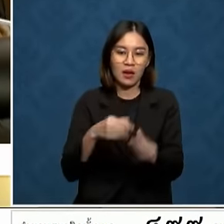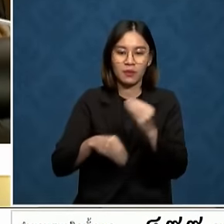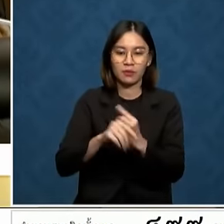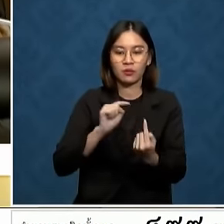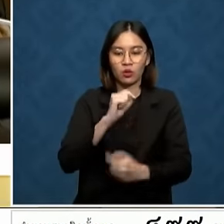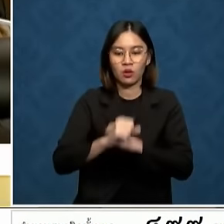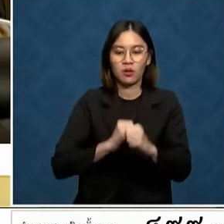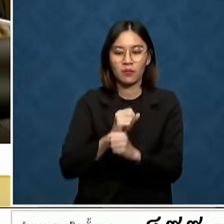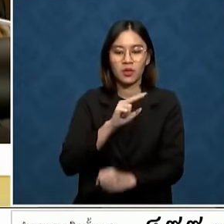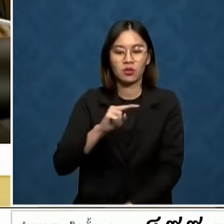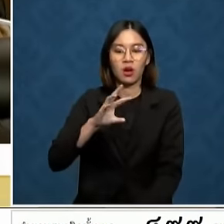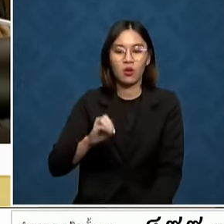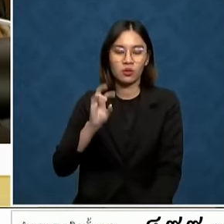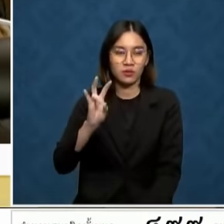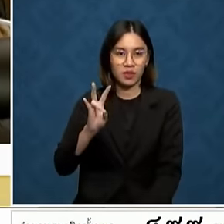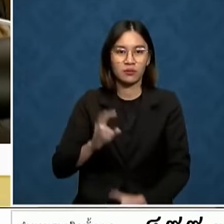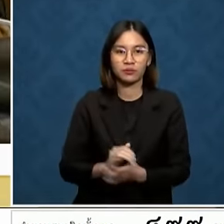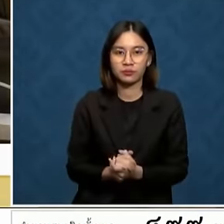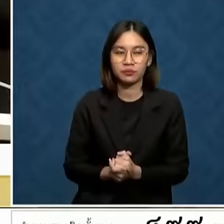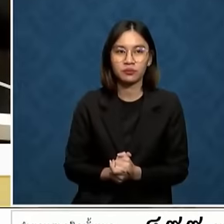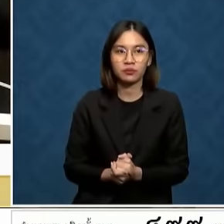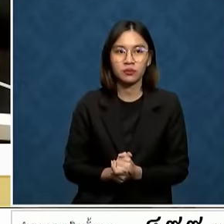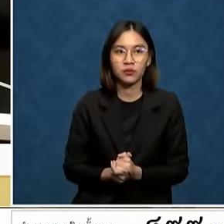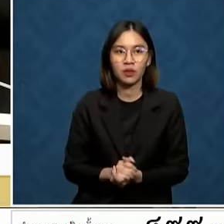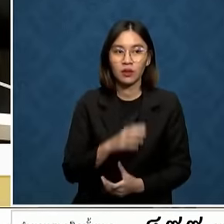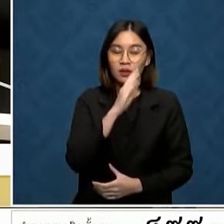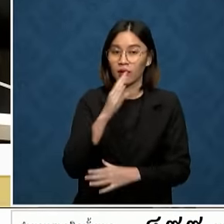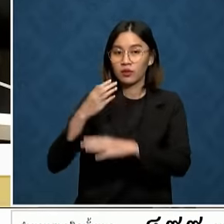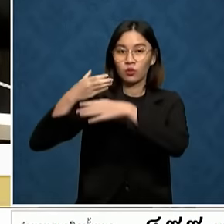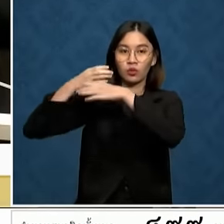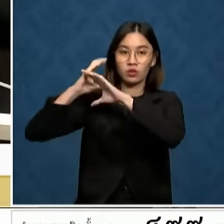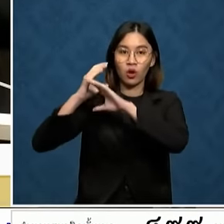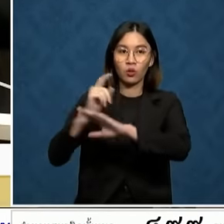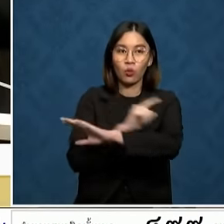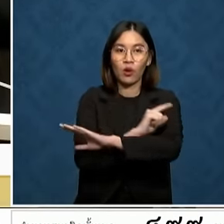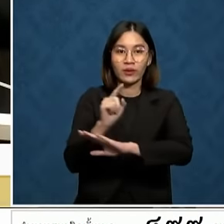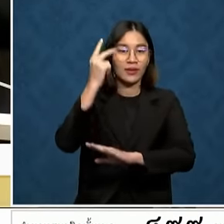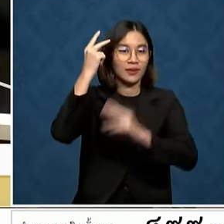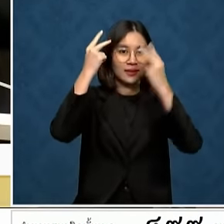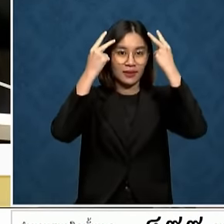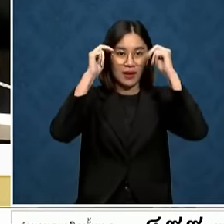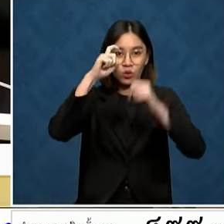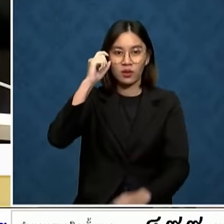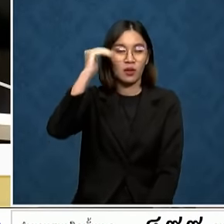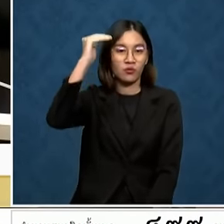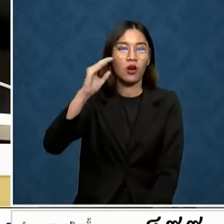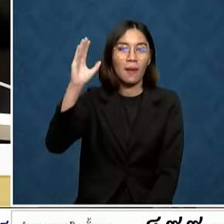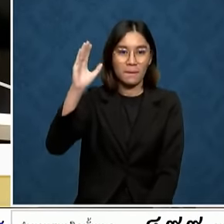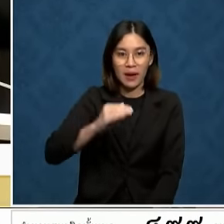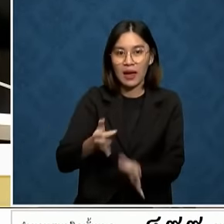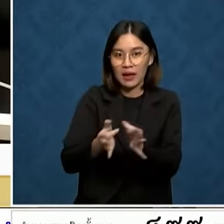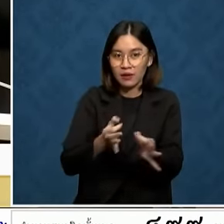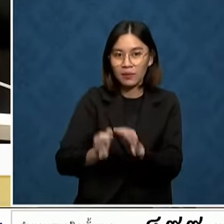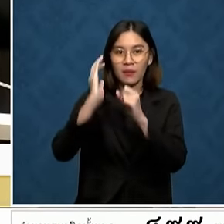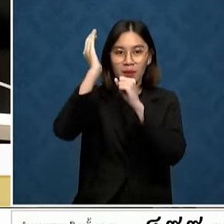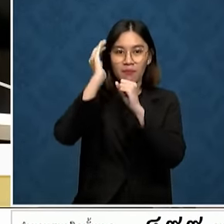ปีง้มาณ 2,567ถาประมาครั หากเราย้อนไปในวันที่ท่านนายอุนตรี ทานเศษฐาทวีสินมาชีจแง